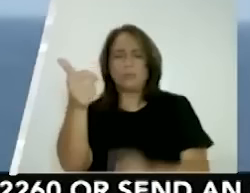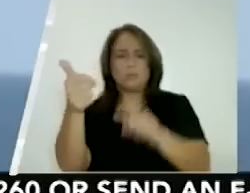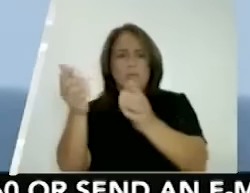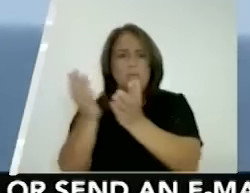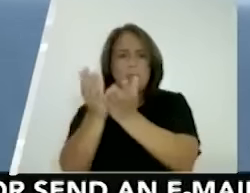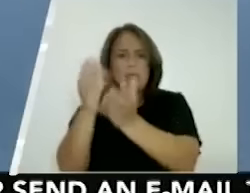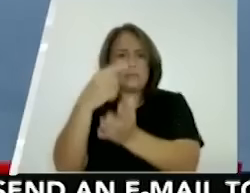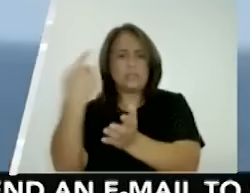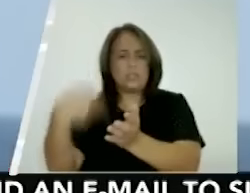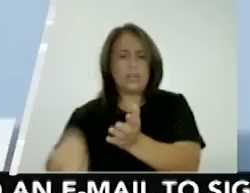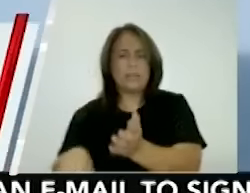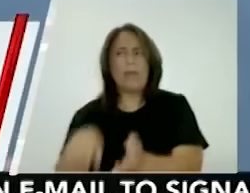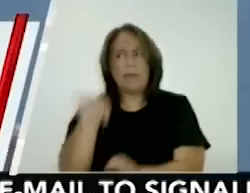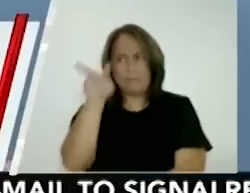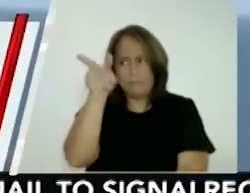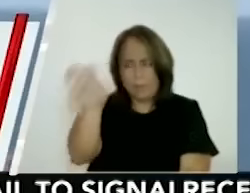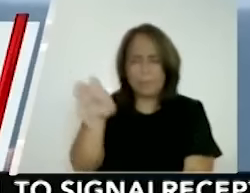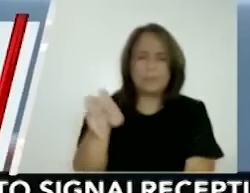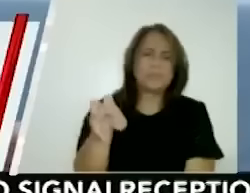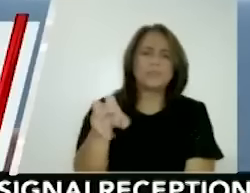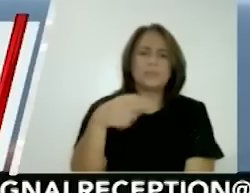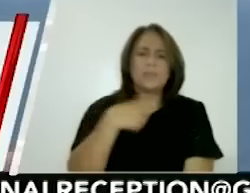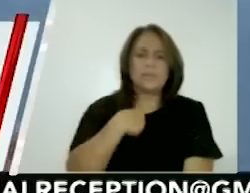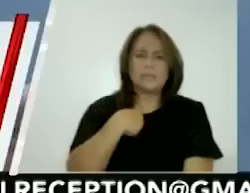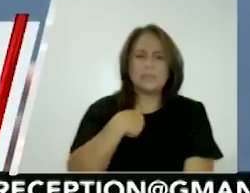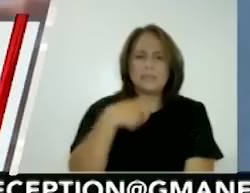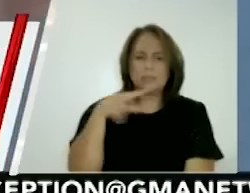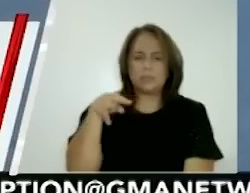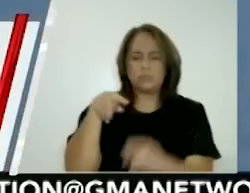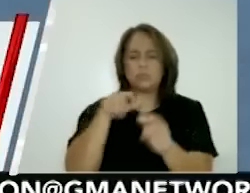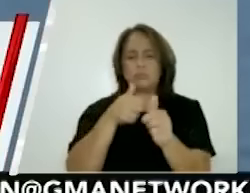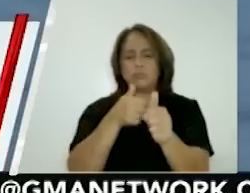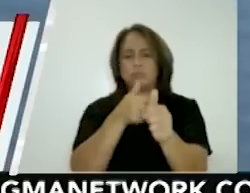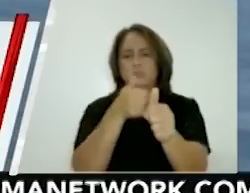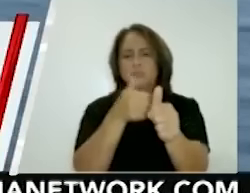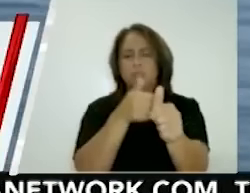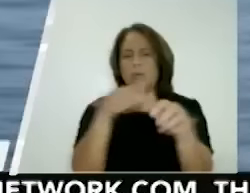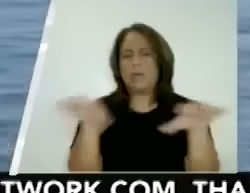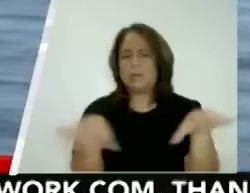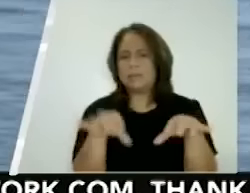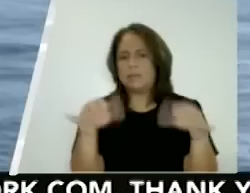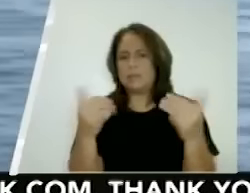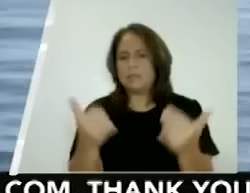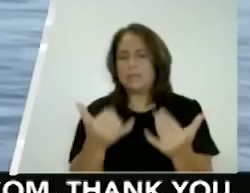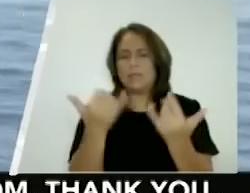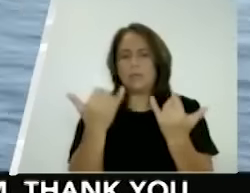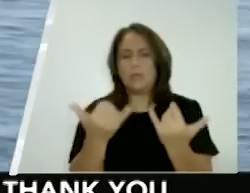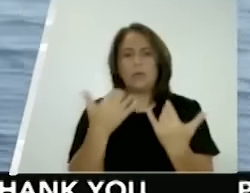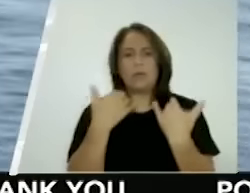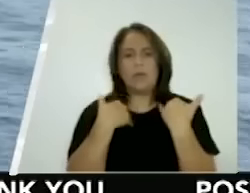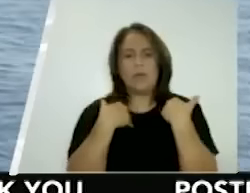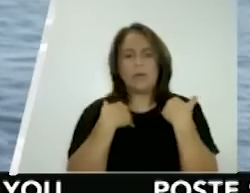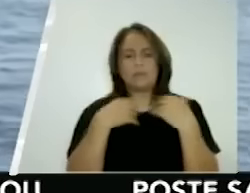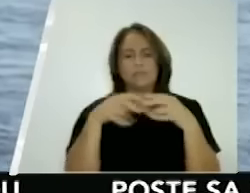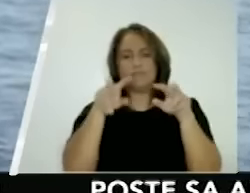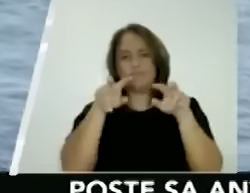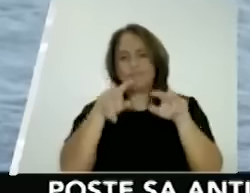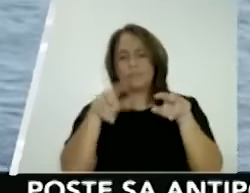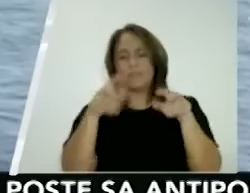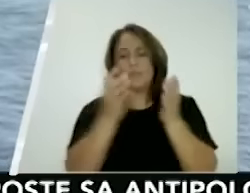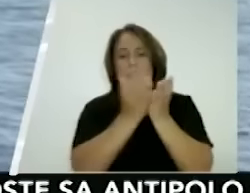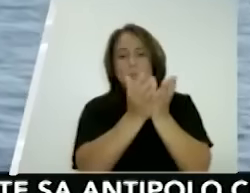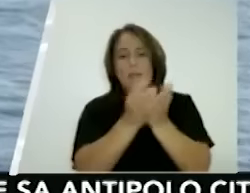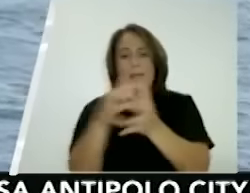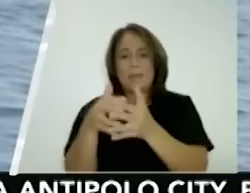ng China na tila ba nagsha-shadow sa aktibidad na ginagawa nila ngayon. Sa kasalukuyan ay naka-formation ang mga barko ng Amerika